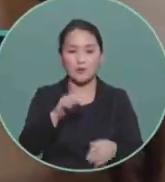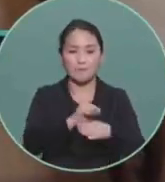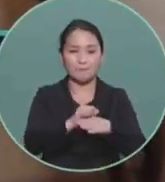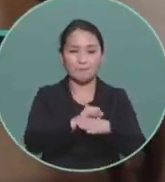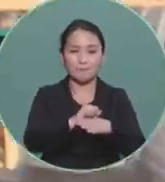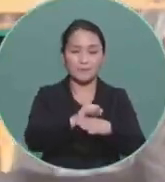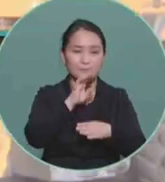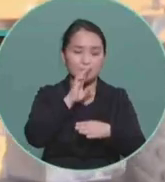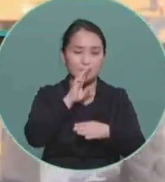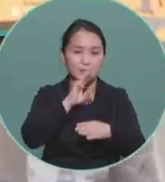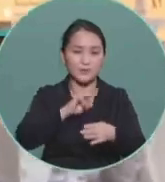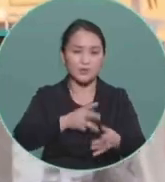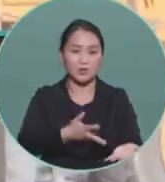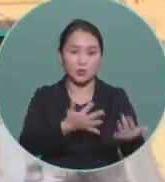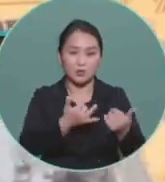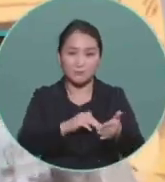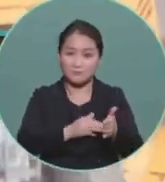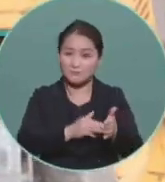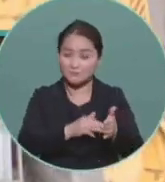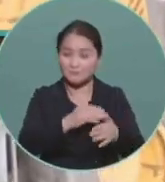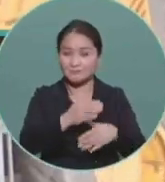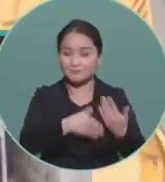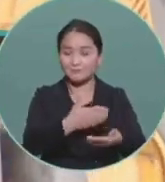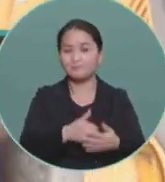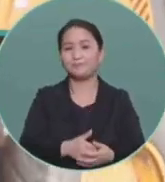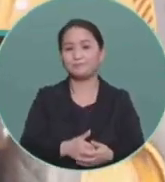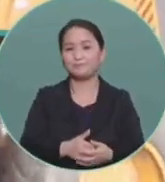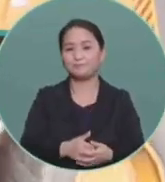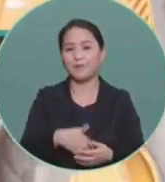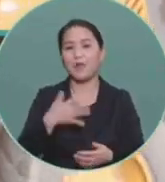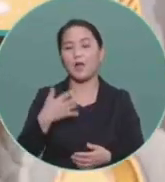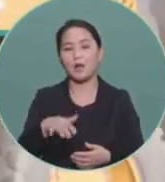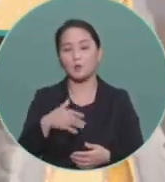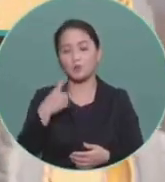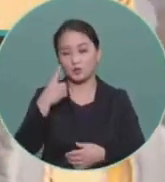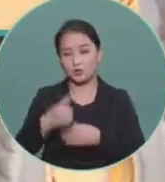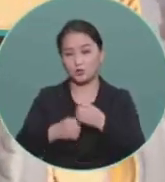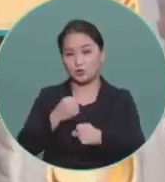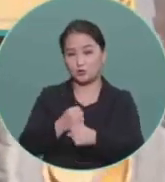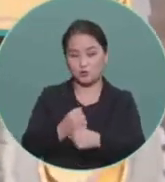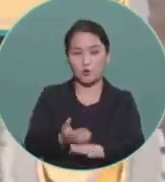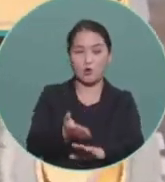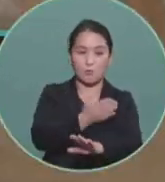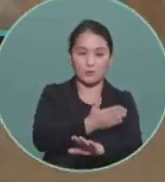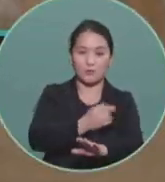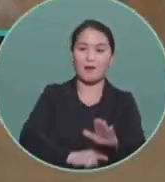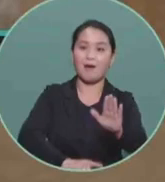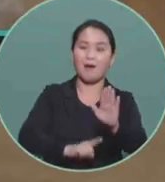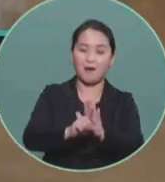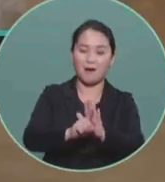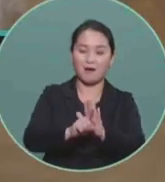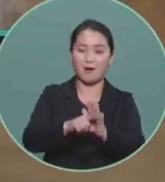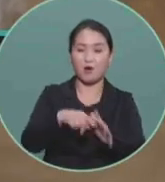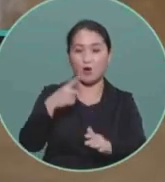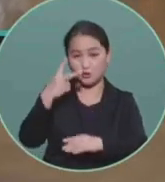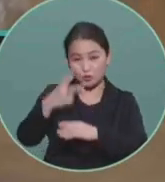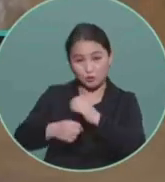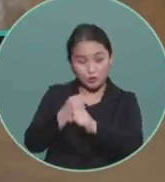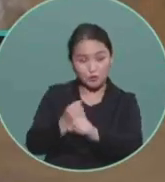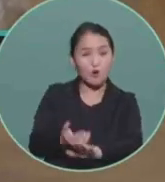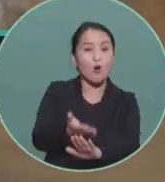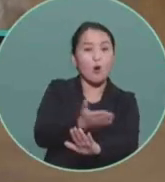одоо тооцоололтой. Тэгээд ингээд нөөцийг бүрдүүлээд явна. Ер нь хайцсангүй гайгүй. Төрөө жил хамгийн анхны жил 2 жилийн өмнө